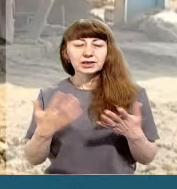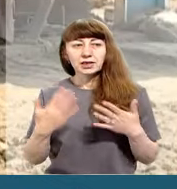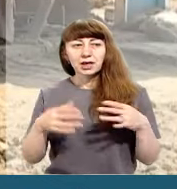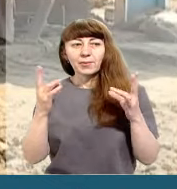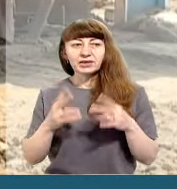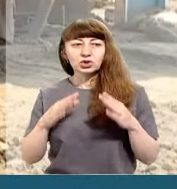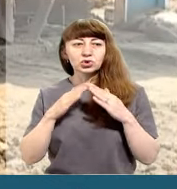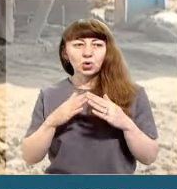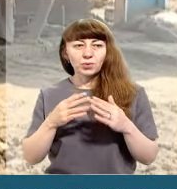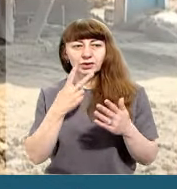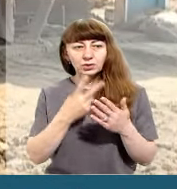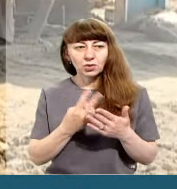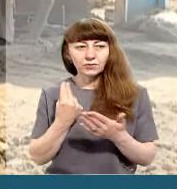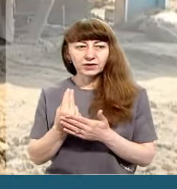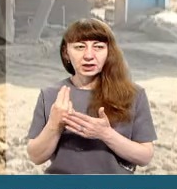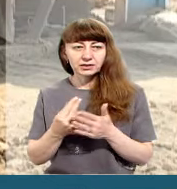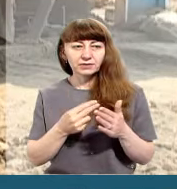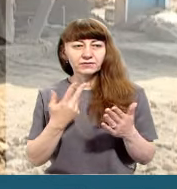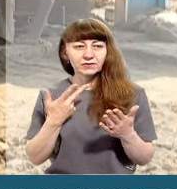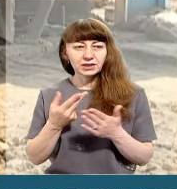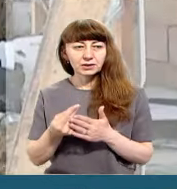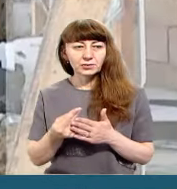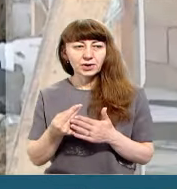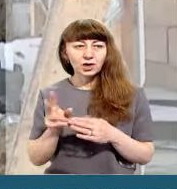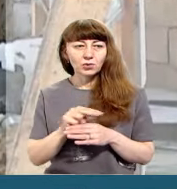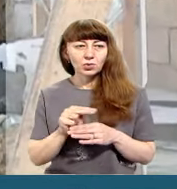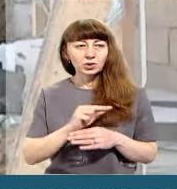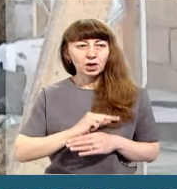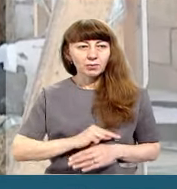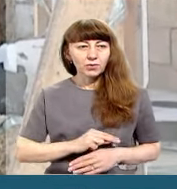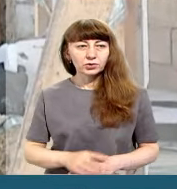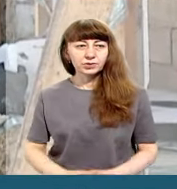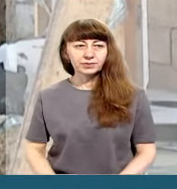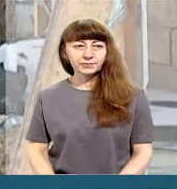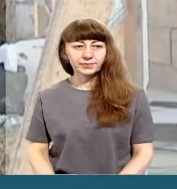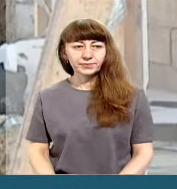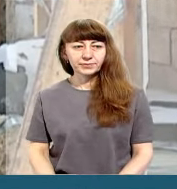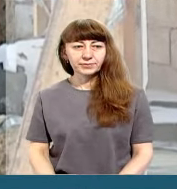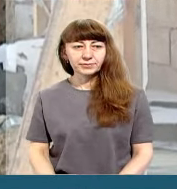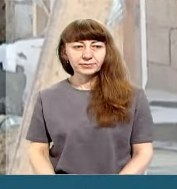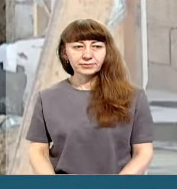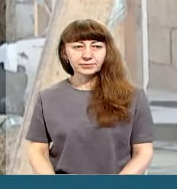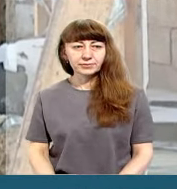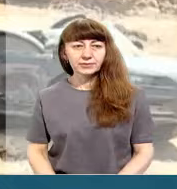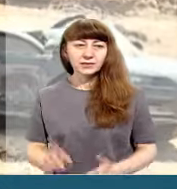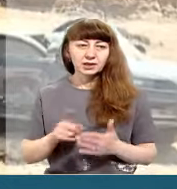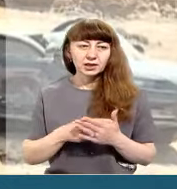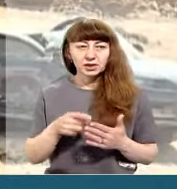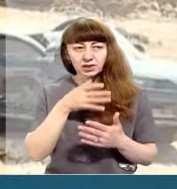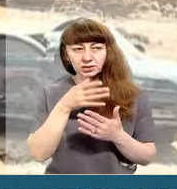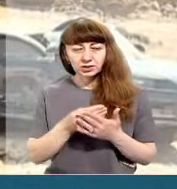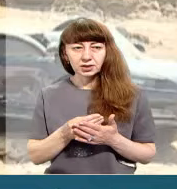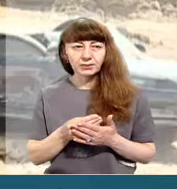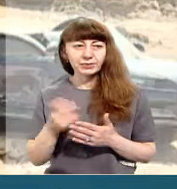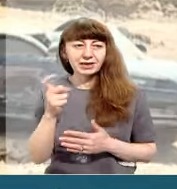ремонту, предусмотрены механизмы финансирования ремонтных работ подрядными организациями, местных исполнительных органов, либо силами